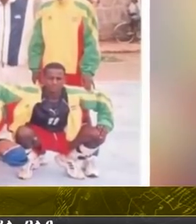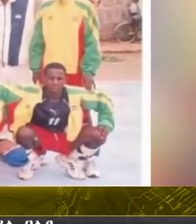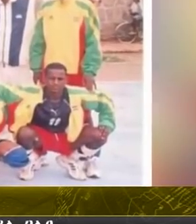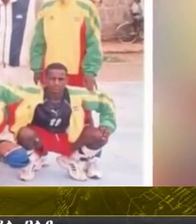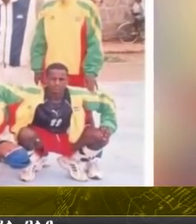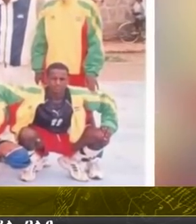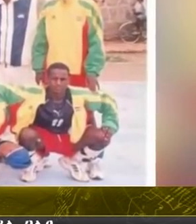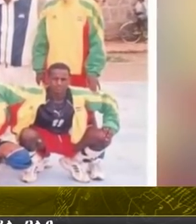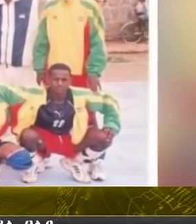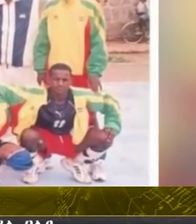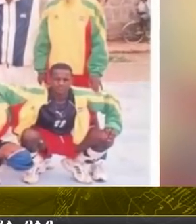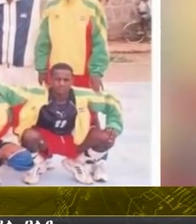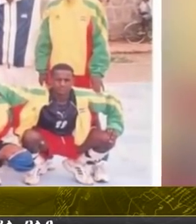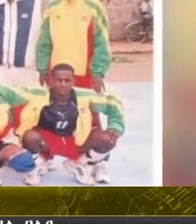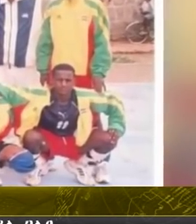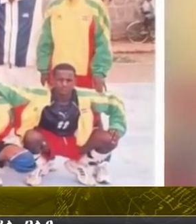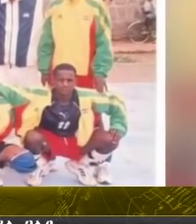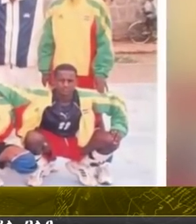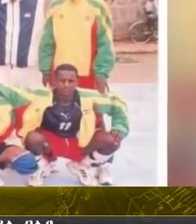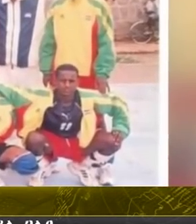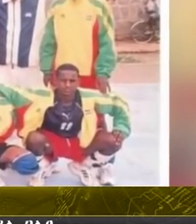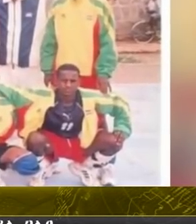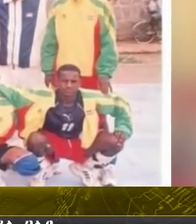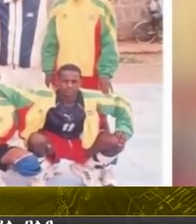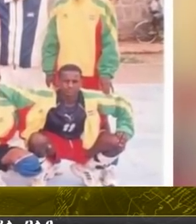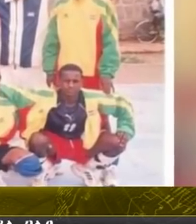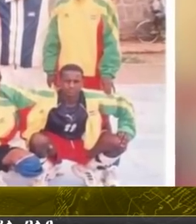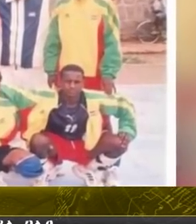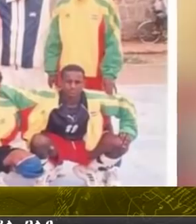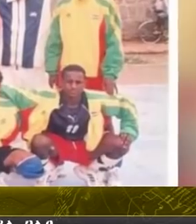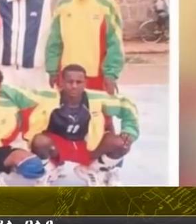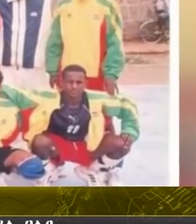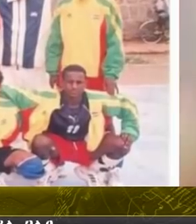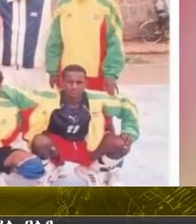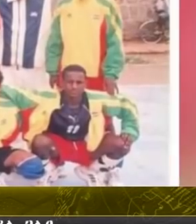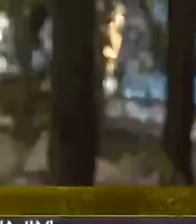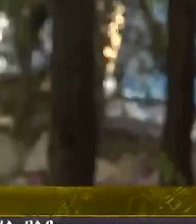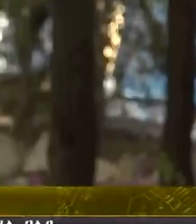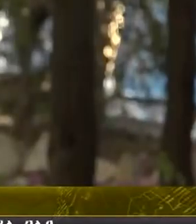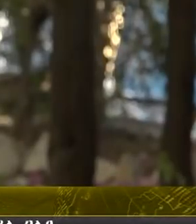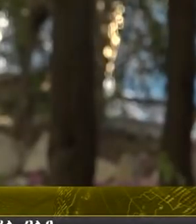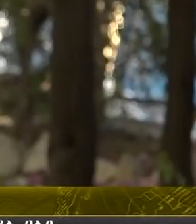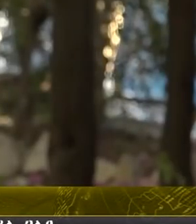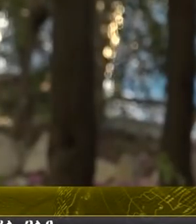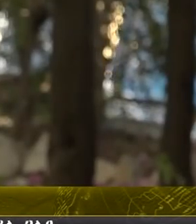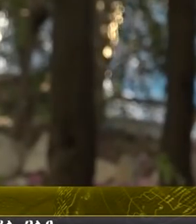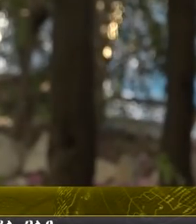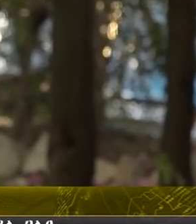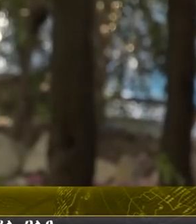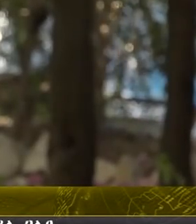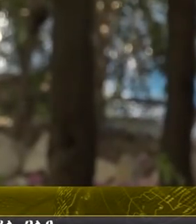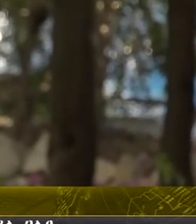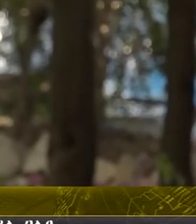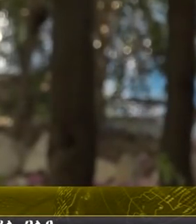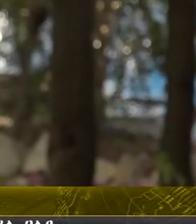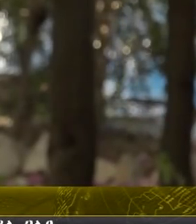ዝተፀንበረ እንትኸውን ብዋናነት ናብ ኩዕሴድ ዝተፀንበረ ብ98 ዓ ም ጀሚሩ ከም ዝኾነ እዩ ዝሕብር ፕሮጀክት ተታሒዝና ካብ